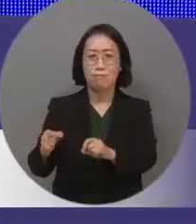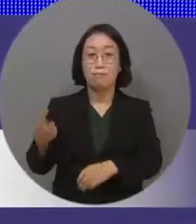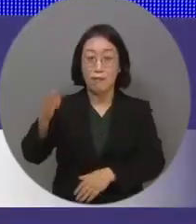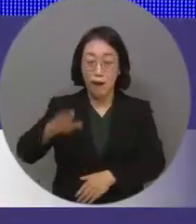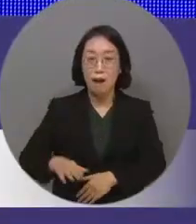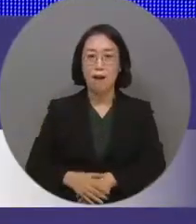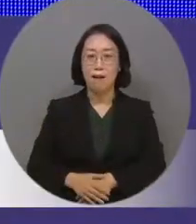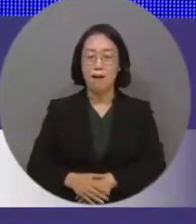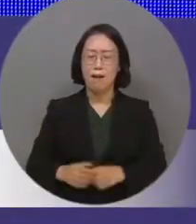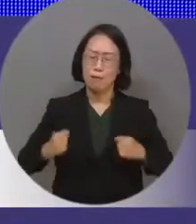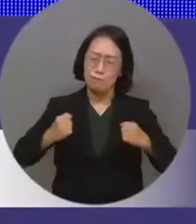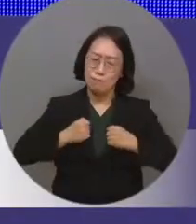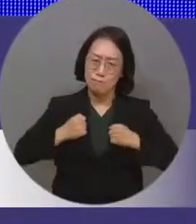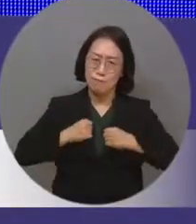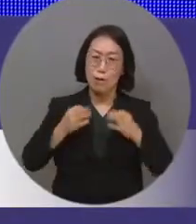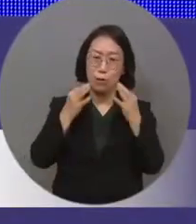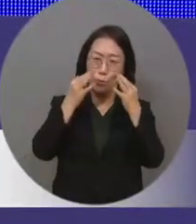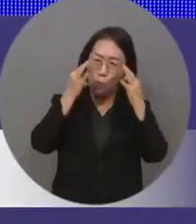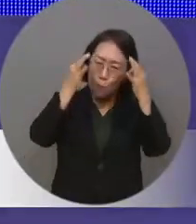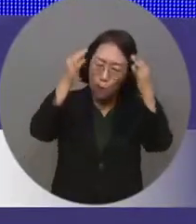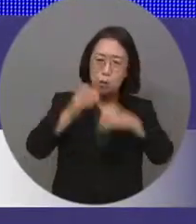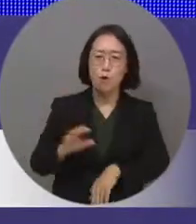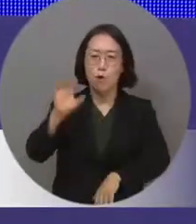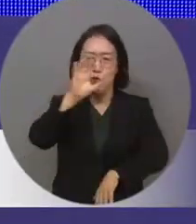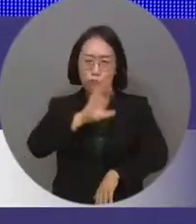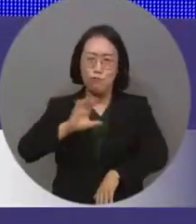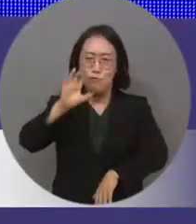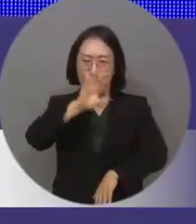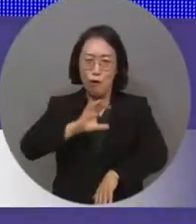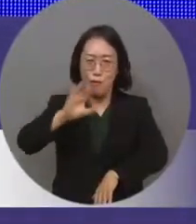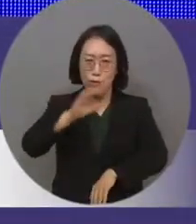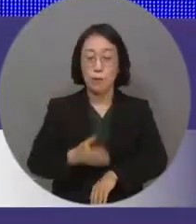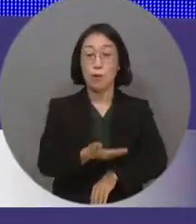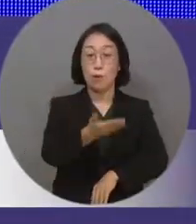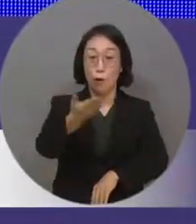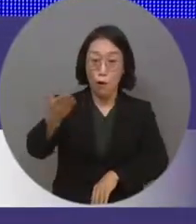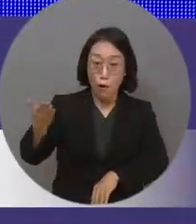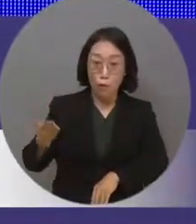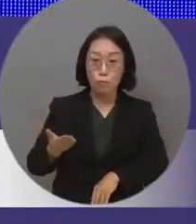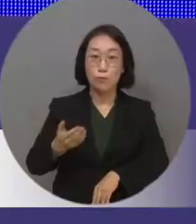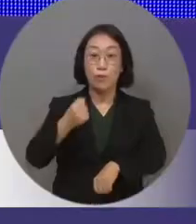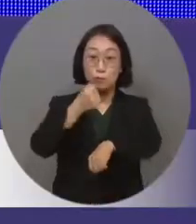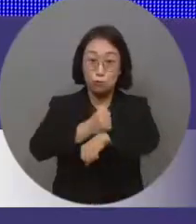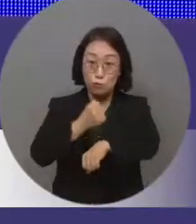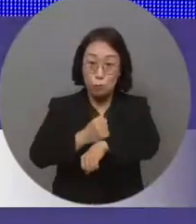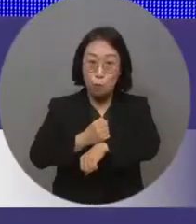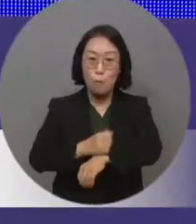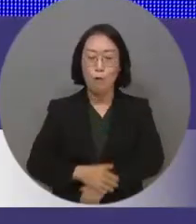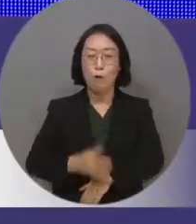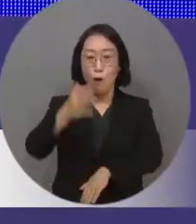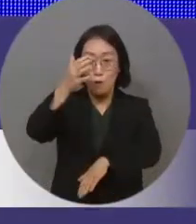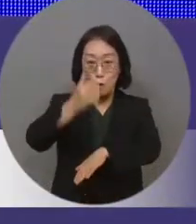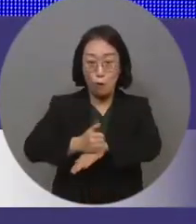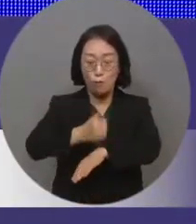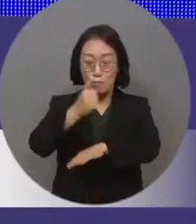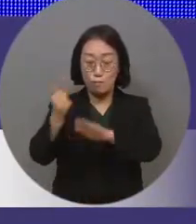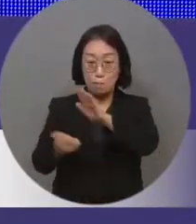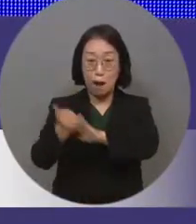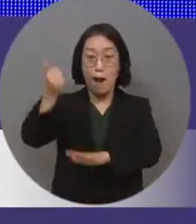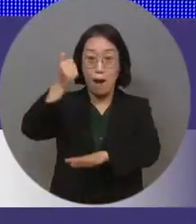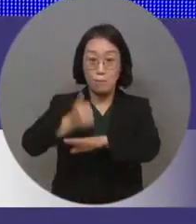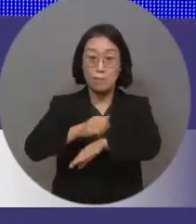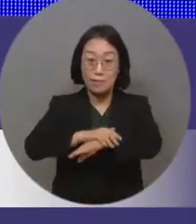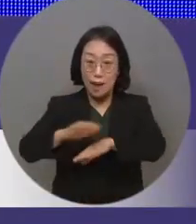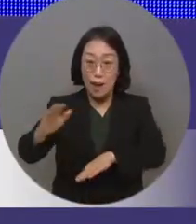속에서도 최선을 다해 훈련에 매진해온 여러분들의 노력이 결실을 맺을 수